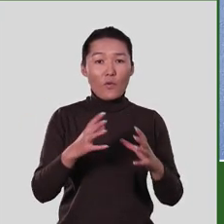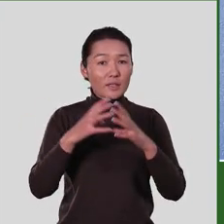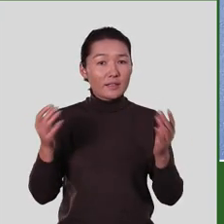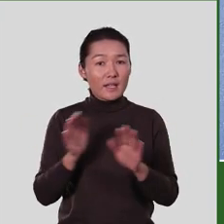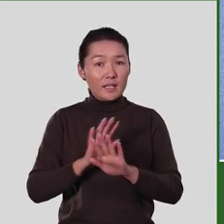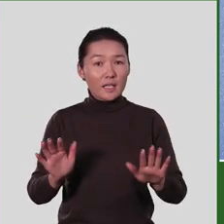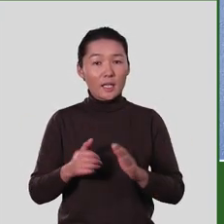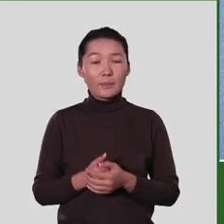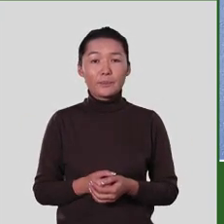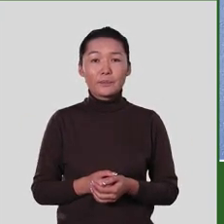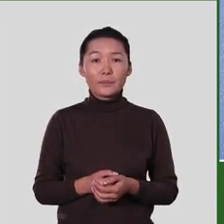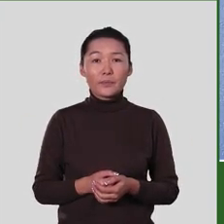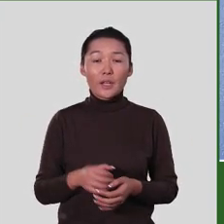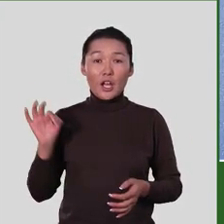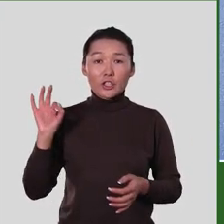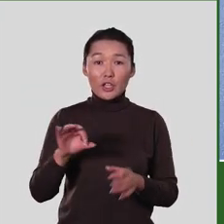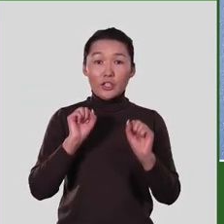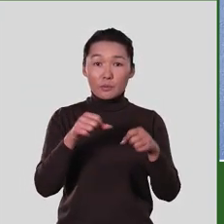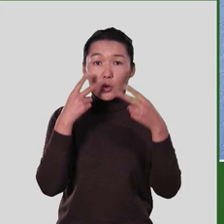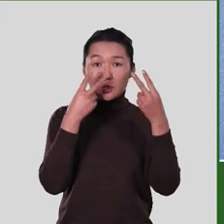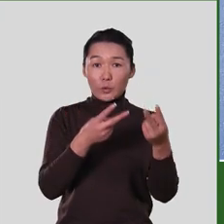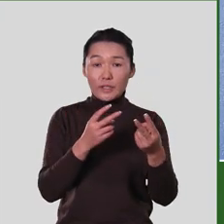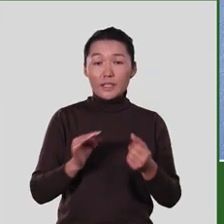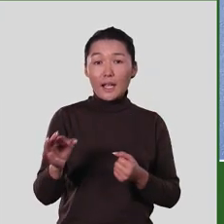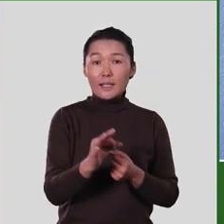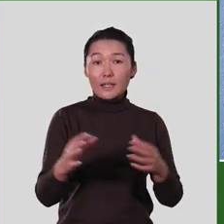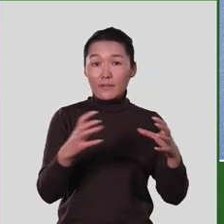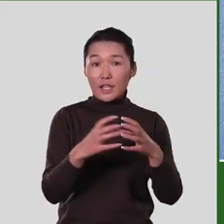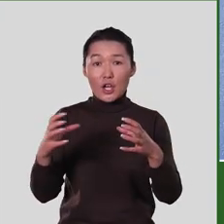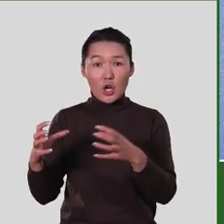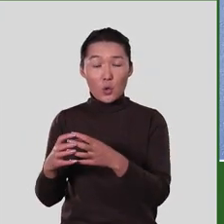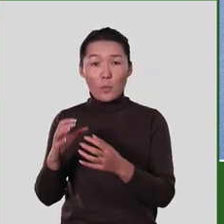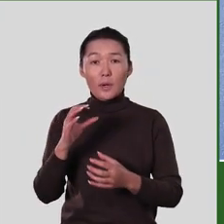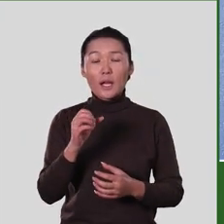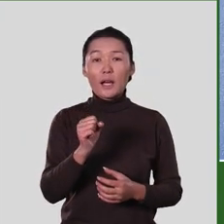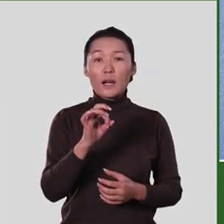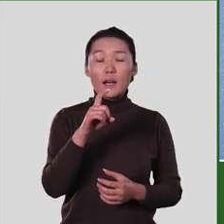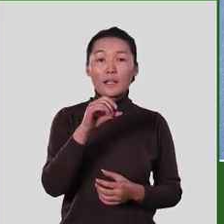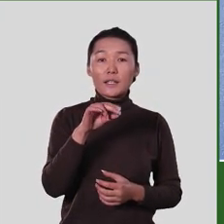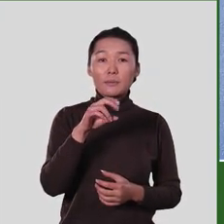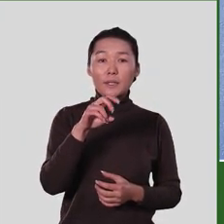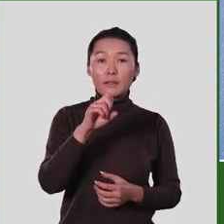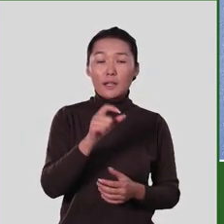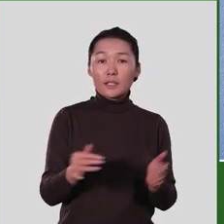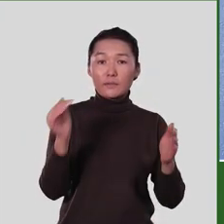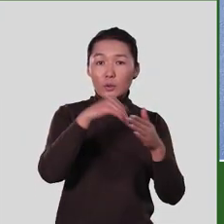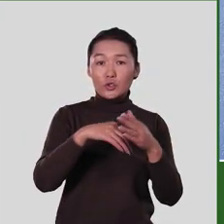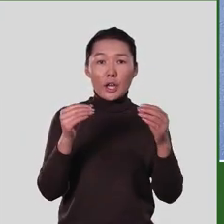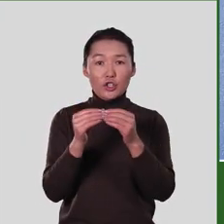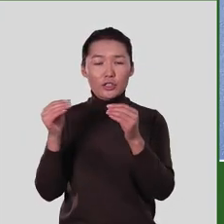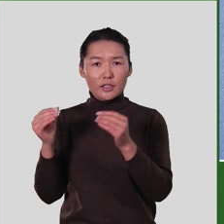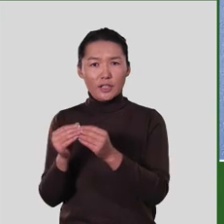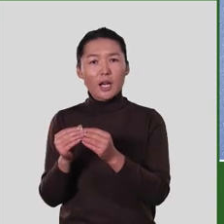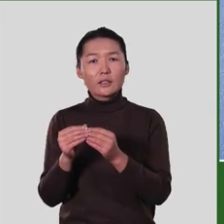невелики. Чаще можно увидеть островные группы, архипелаги, включающие десятки, а то